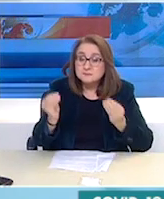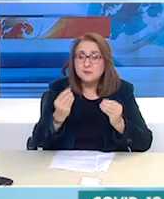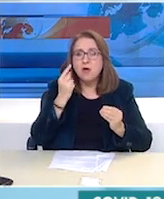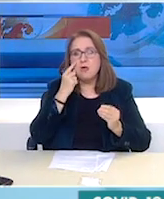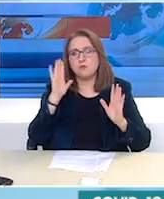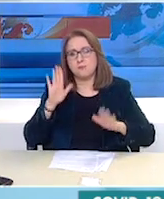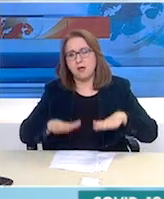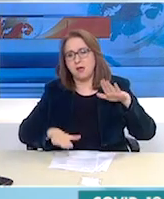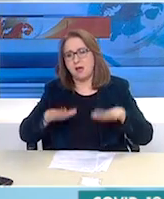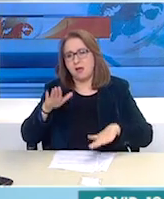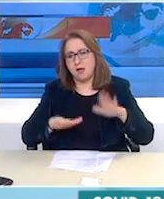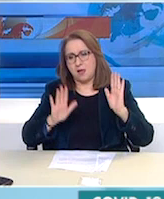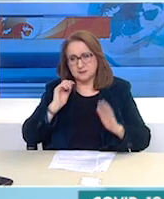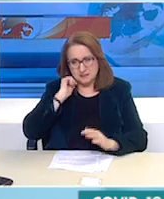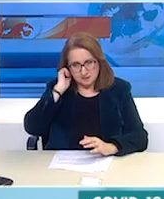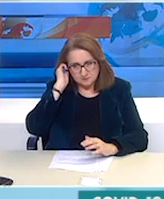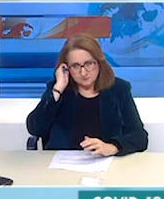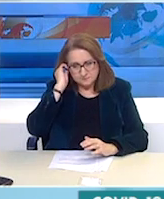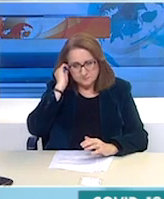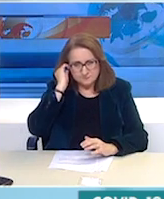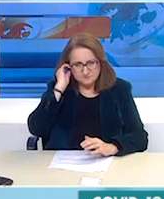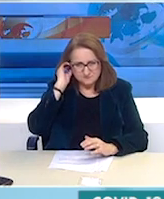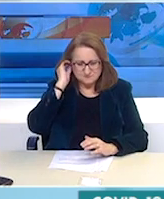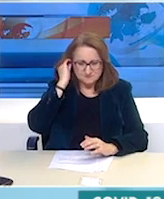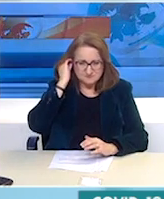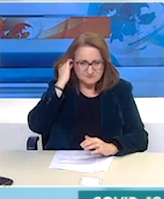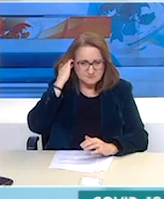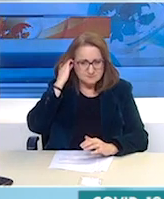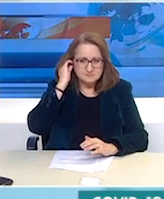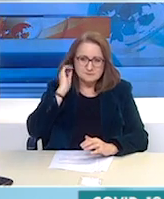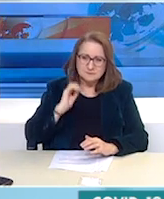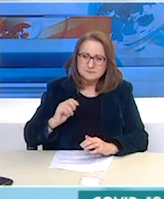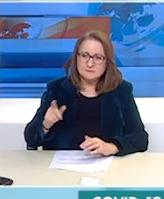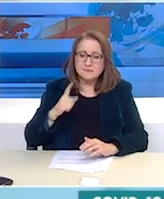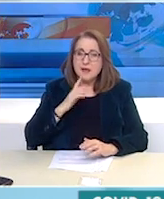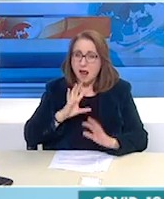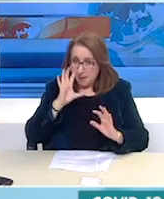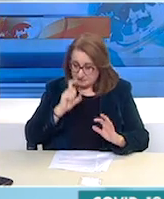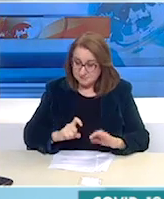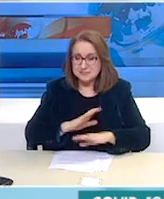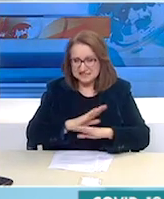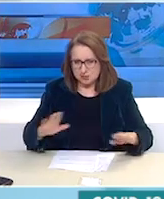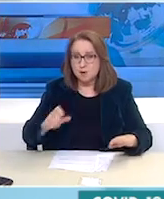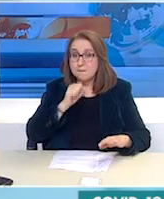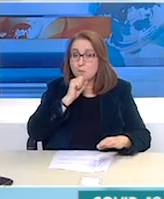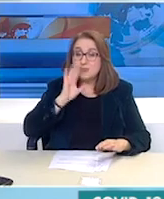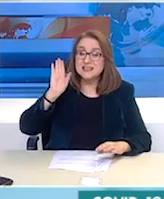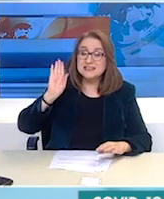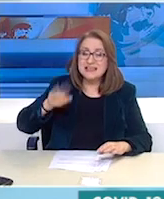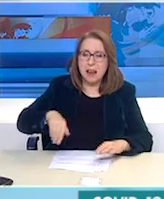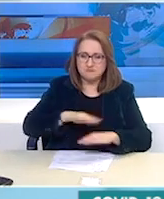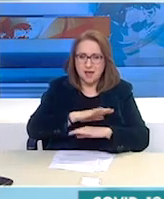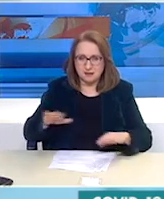ενημερωμένα, ας το πω, να πάρουμε τις αποφάσεις που αφορούν αυτούς τους πληθυσμούς. Πάντως σίγουρα δεν είναι οι πρώτοι που θα αποδεσμευτούν από τα περιοριστικά